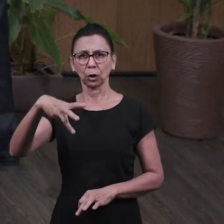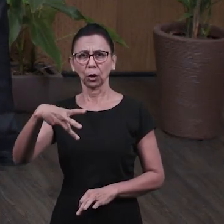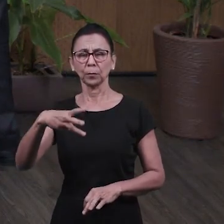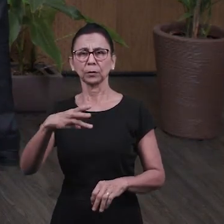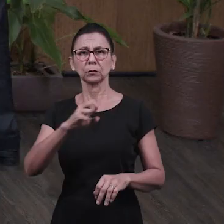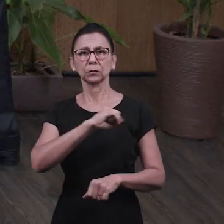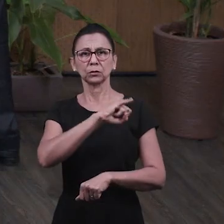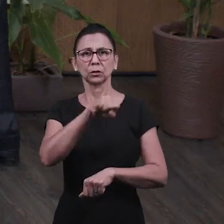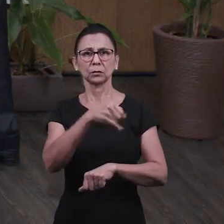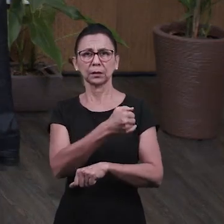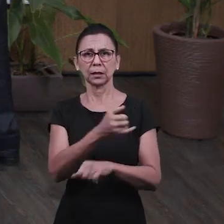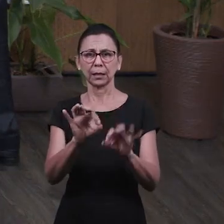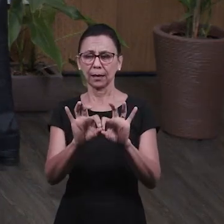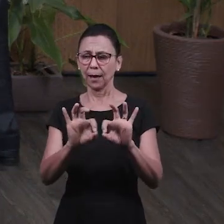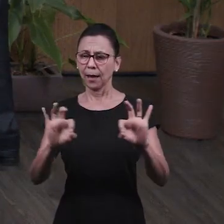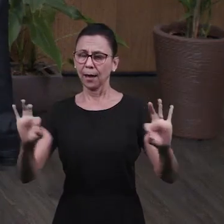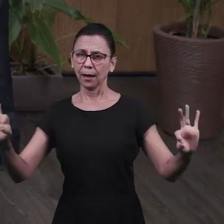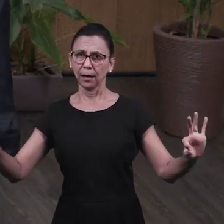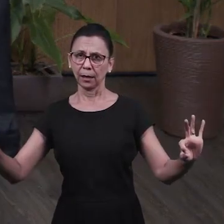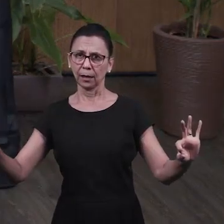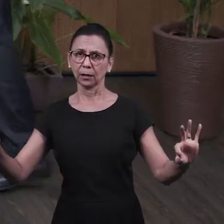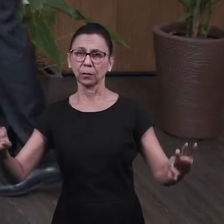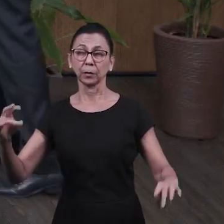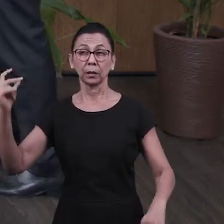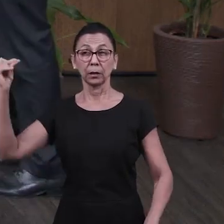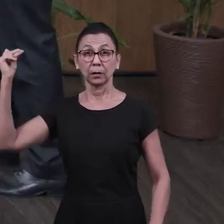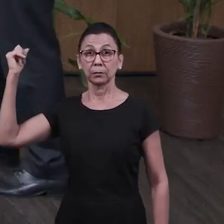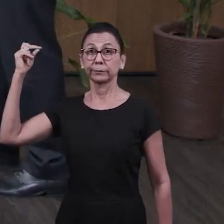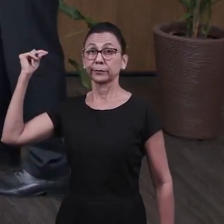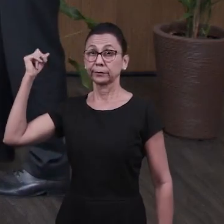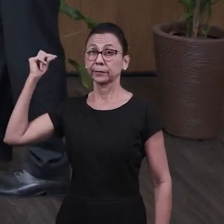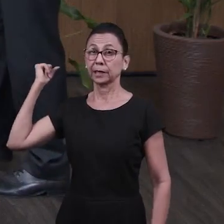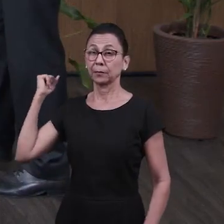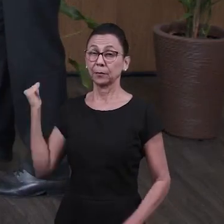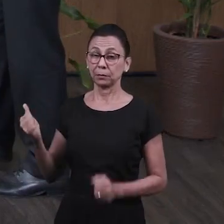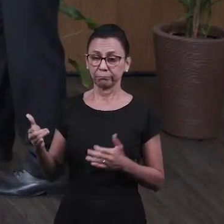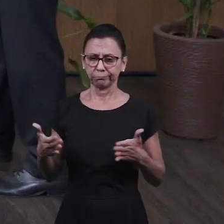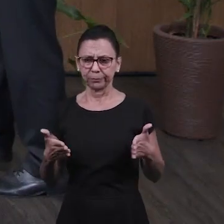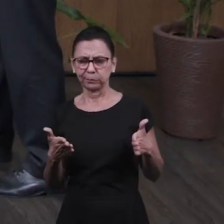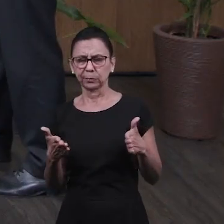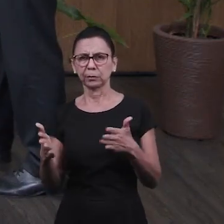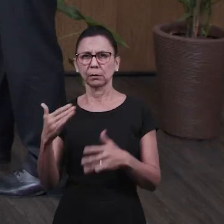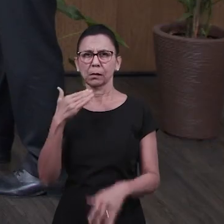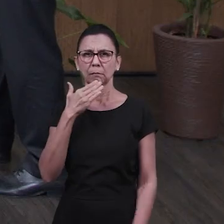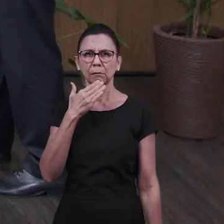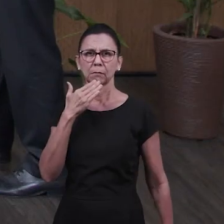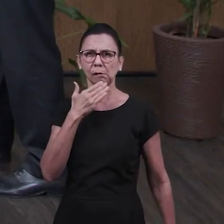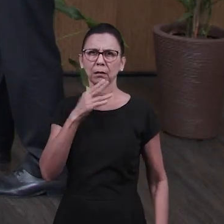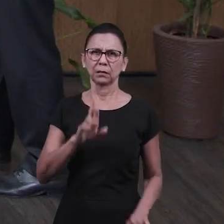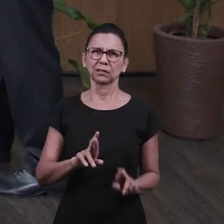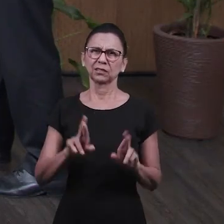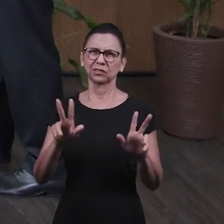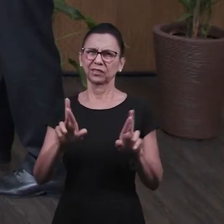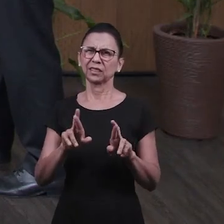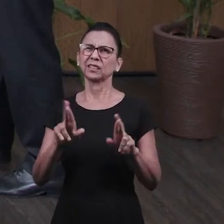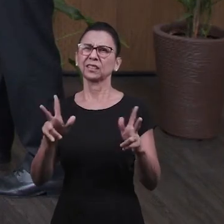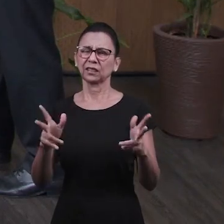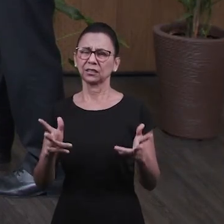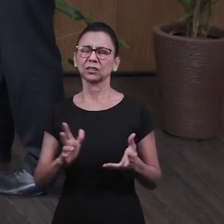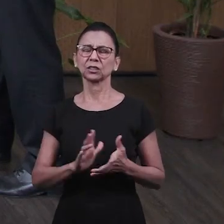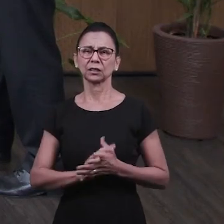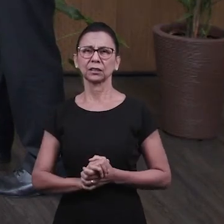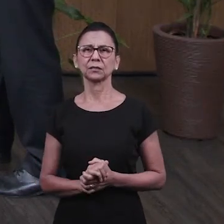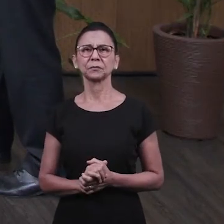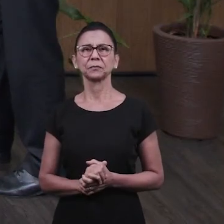25 km, mais cela en ligne droite, car les routes de l'époque étaient très